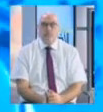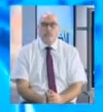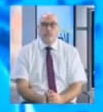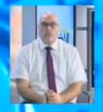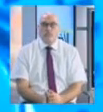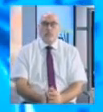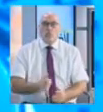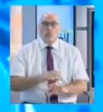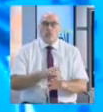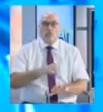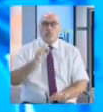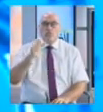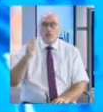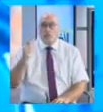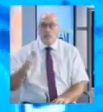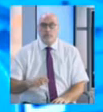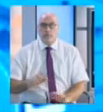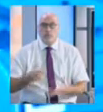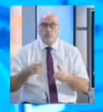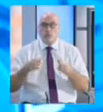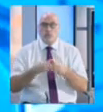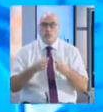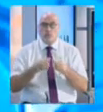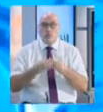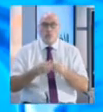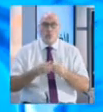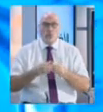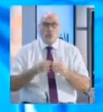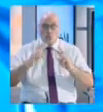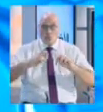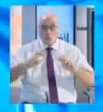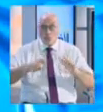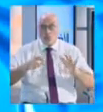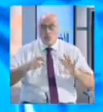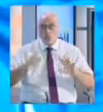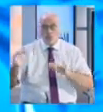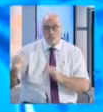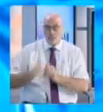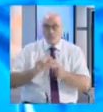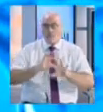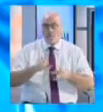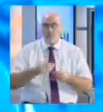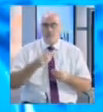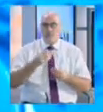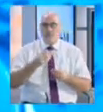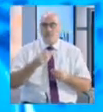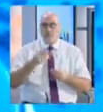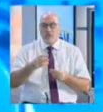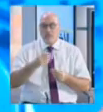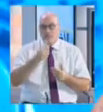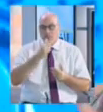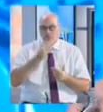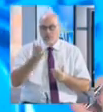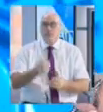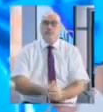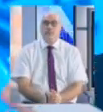وبولاية سوغهراس تم أمس تنصيب خلية أزمة لإحصاء الخسائر المادية ومرافقة العائلات المتضررة. رضا تبرمستين